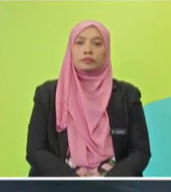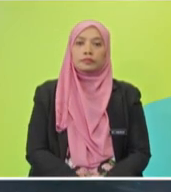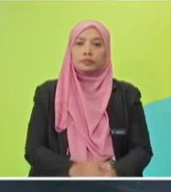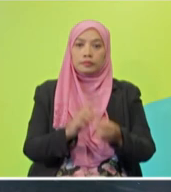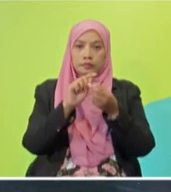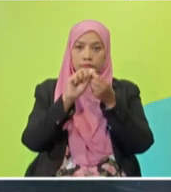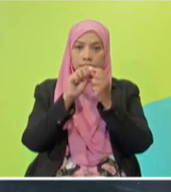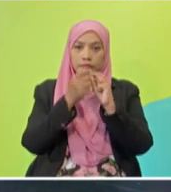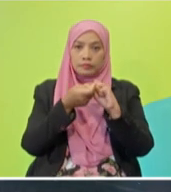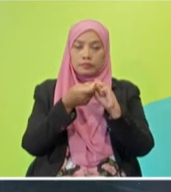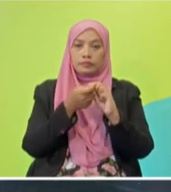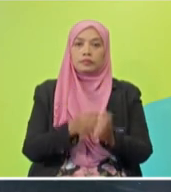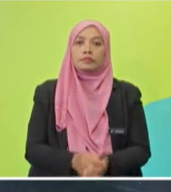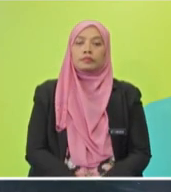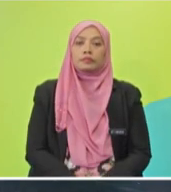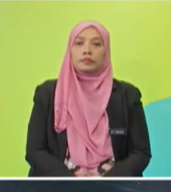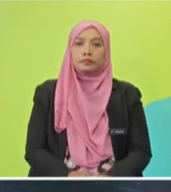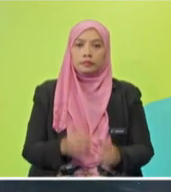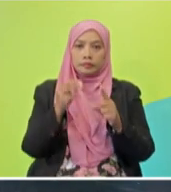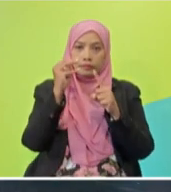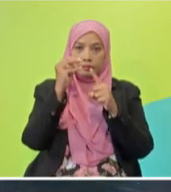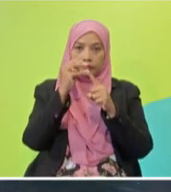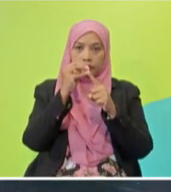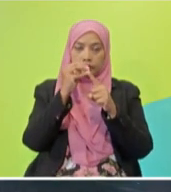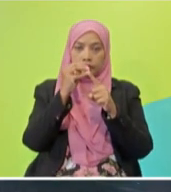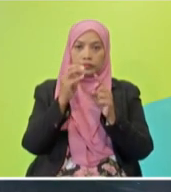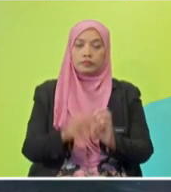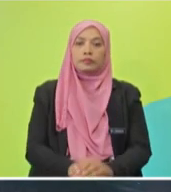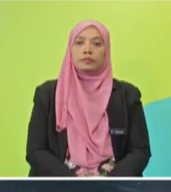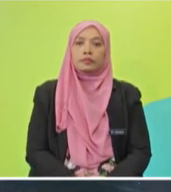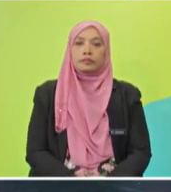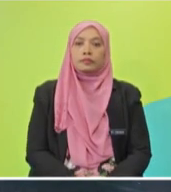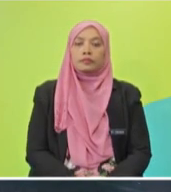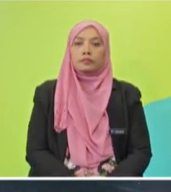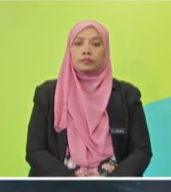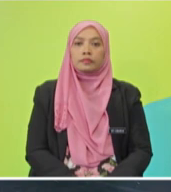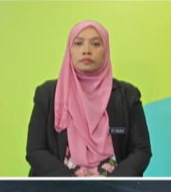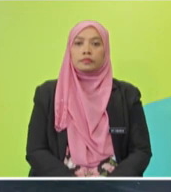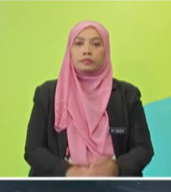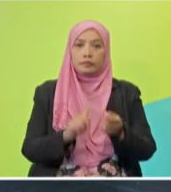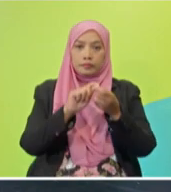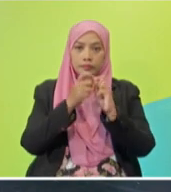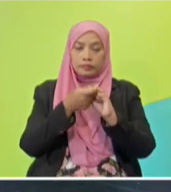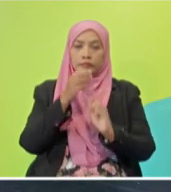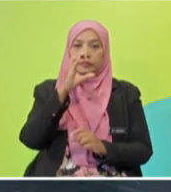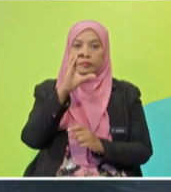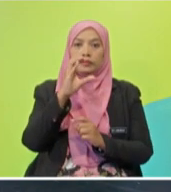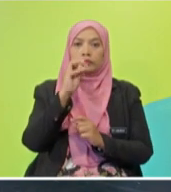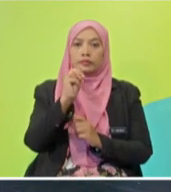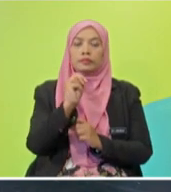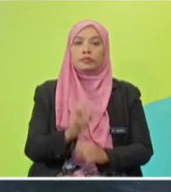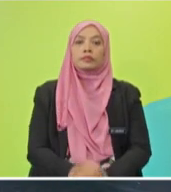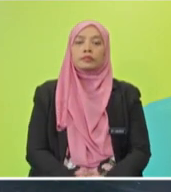dulu. Sekarang ni kita boleh tukar meter, kita boleh tukar sentimeter. Yeah. Okey, cikgu pilih nak tukar sentimeter. Okey. Kalau tukar meter